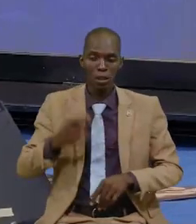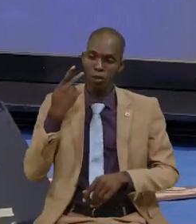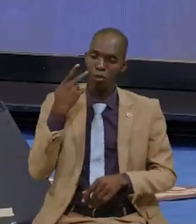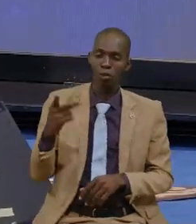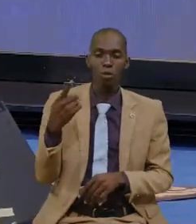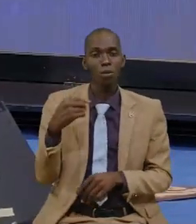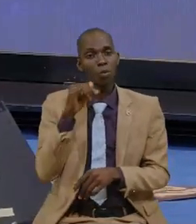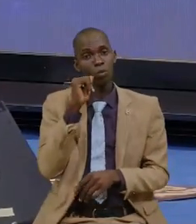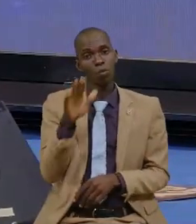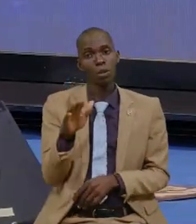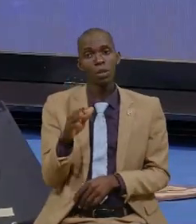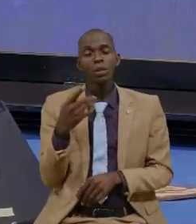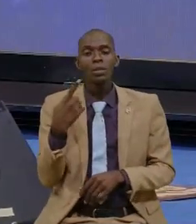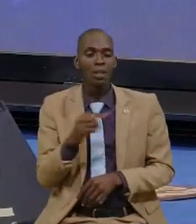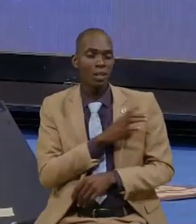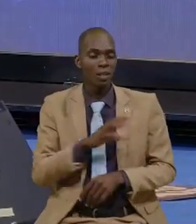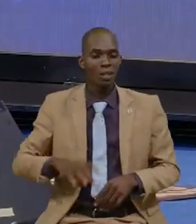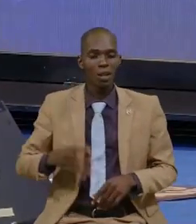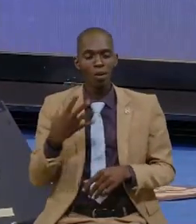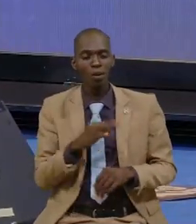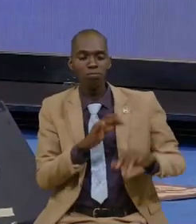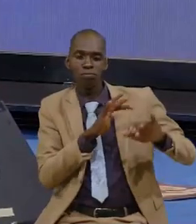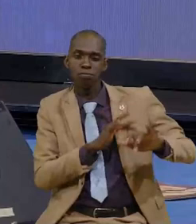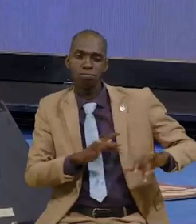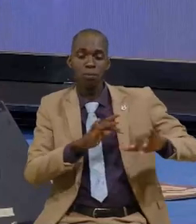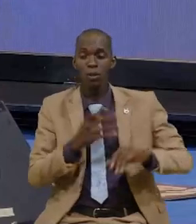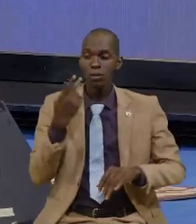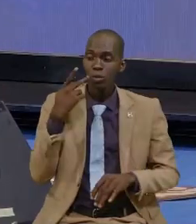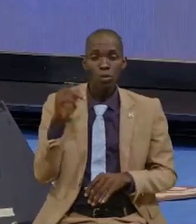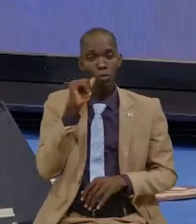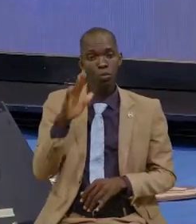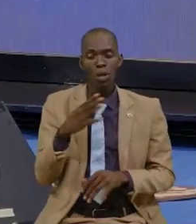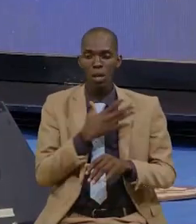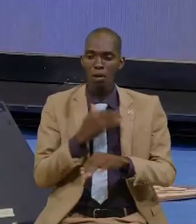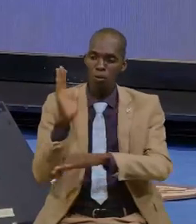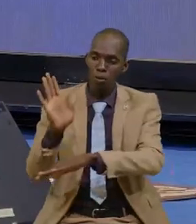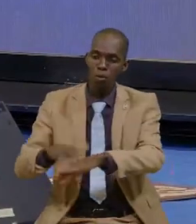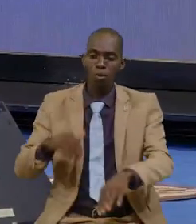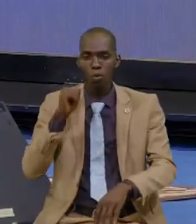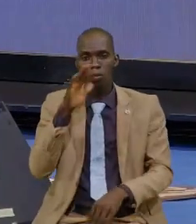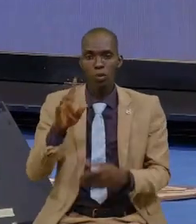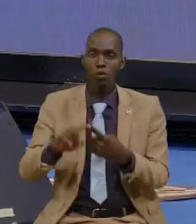que Christ l'a vu, le Christ de compassion l'a vu.